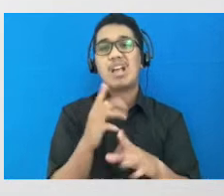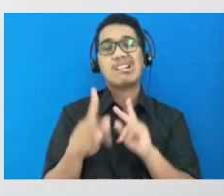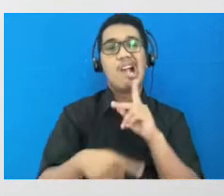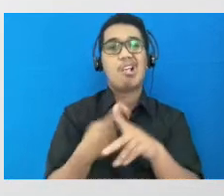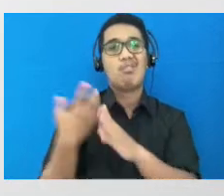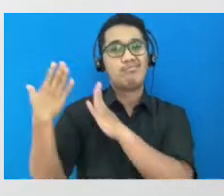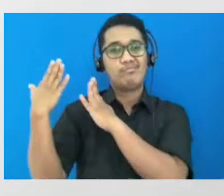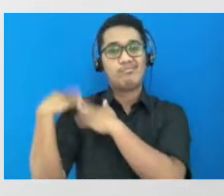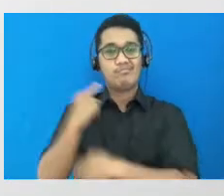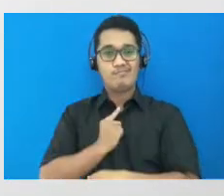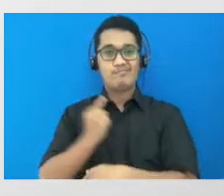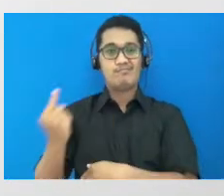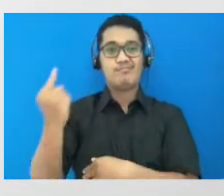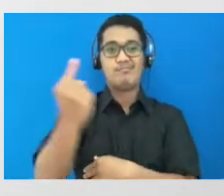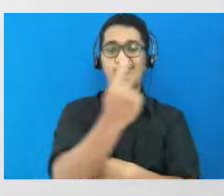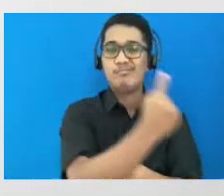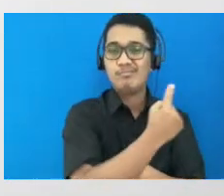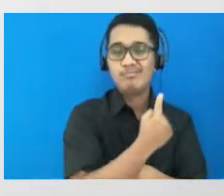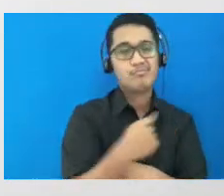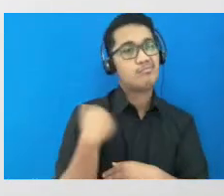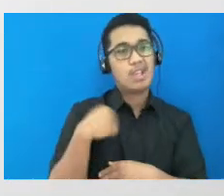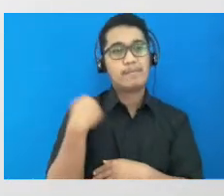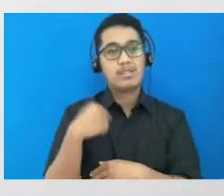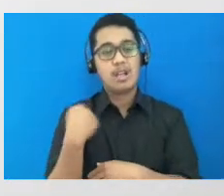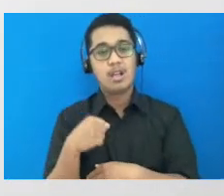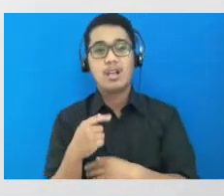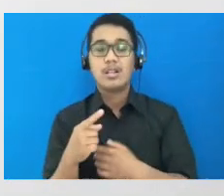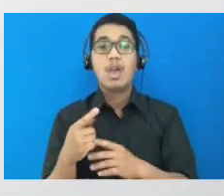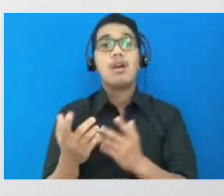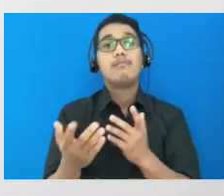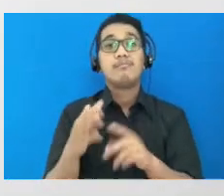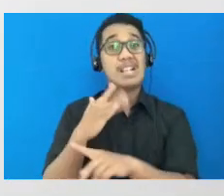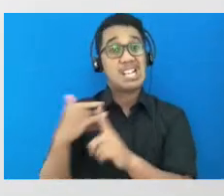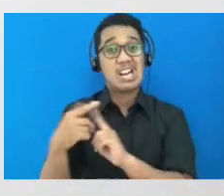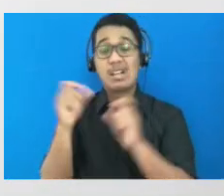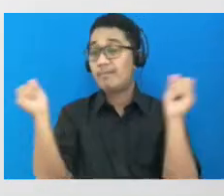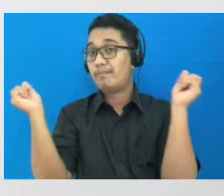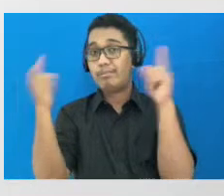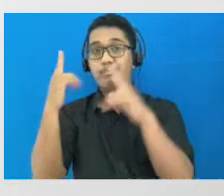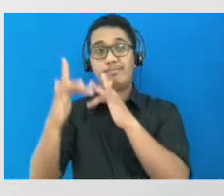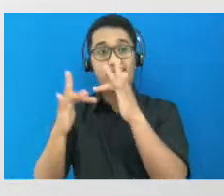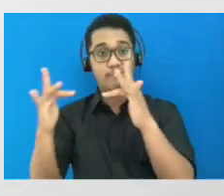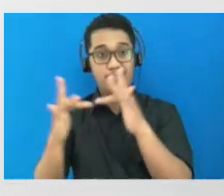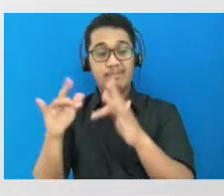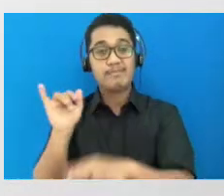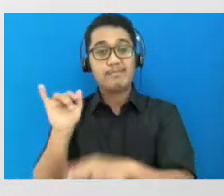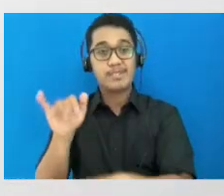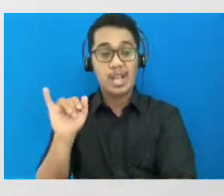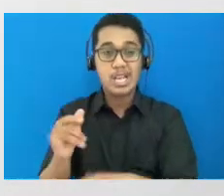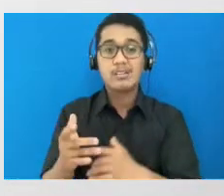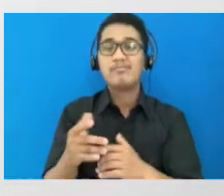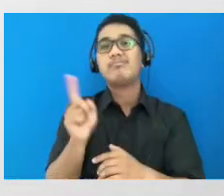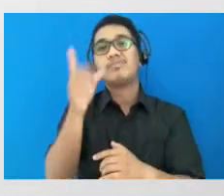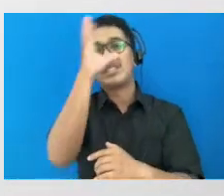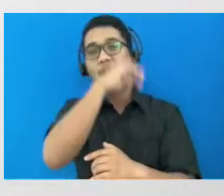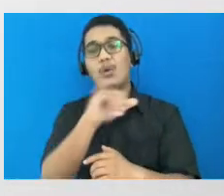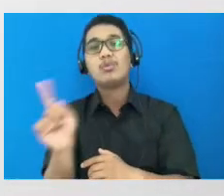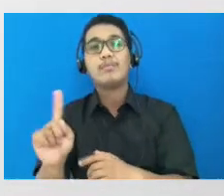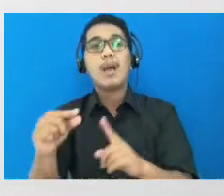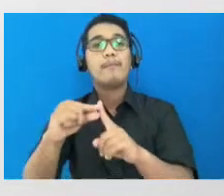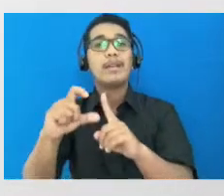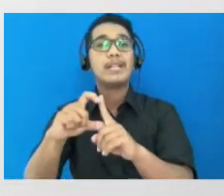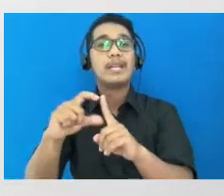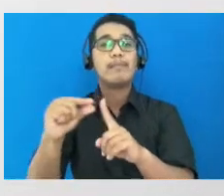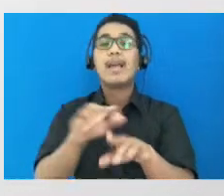masyarakat biasa. Harus masyarakat biasa memang harus melek digital, harus tahu platform mana yang menyediakan PDP yang aman dan tidak